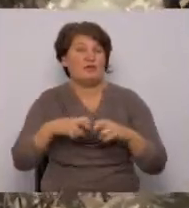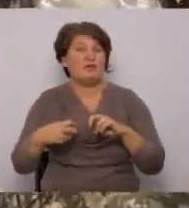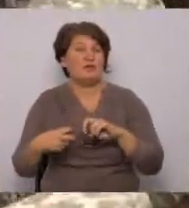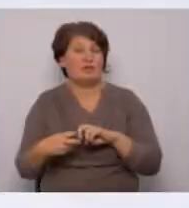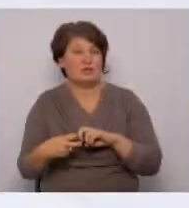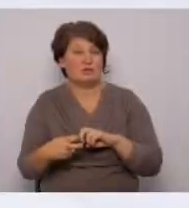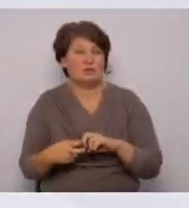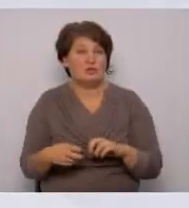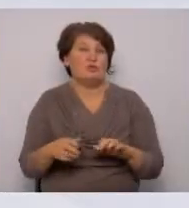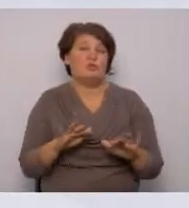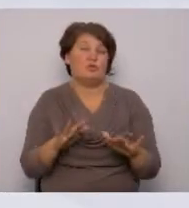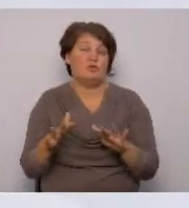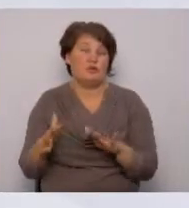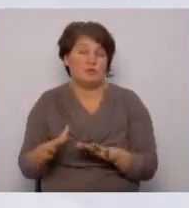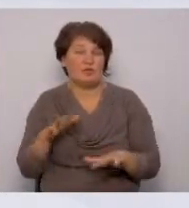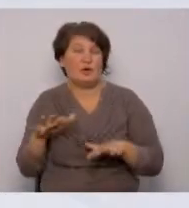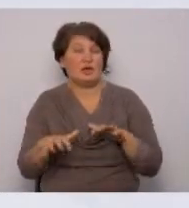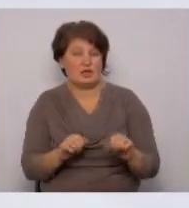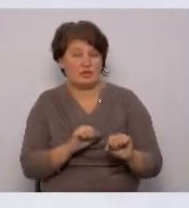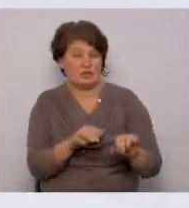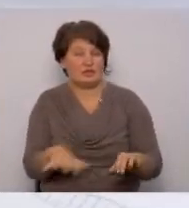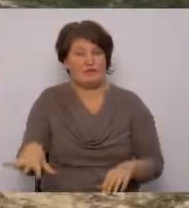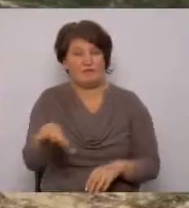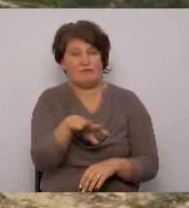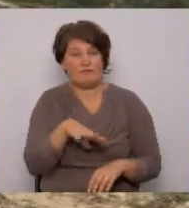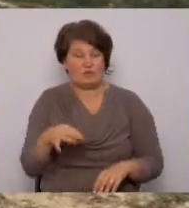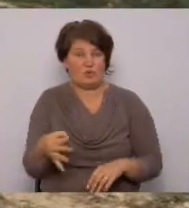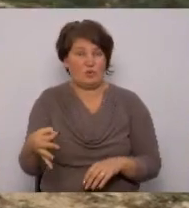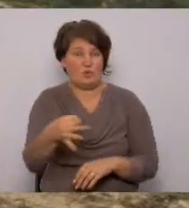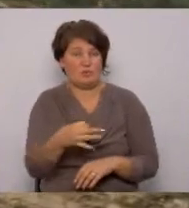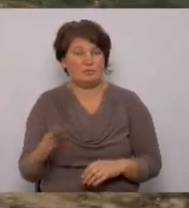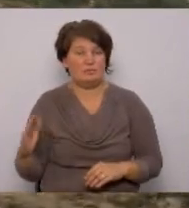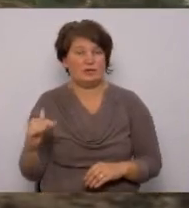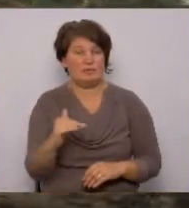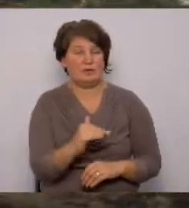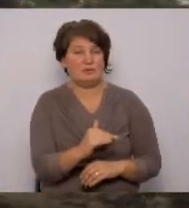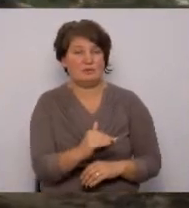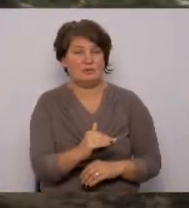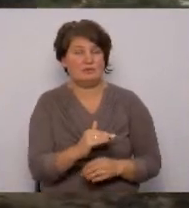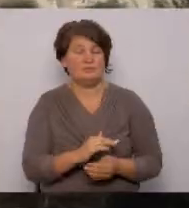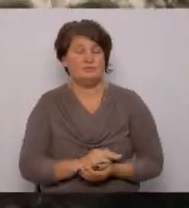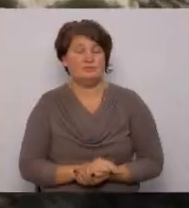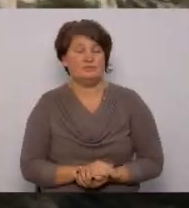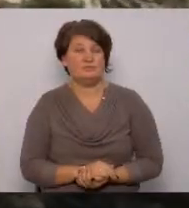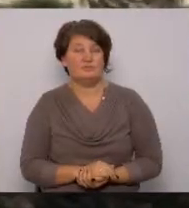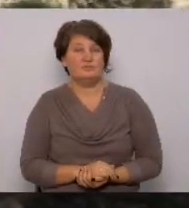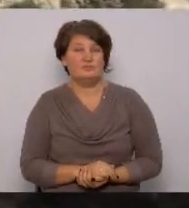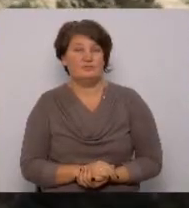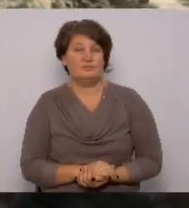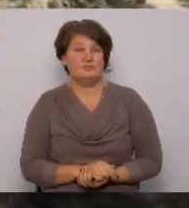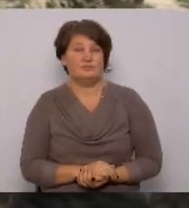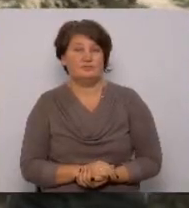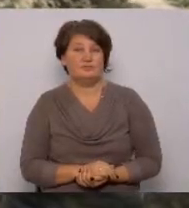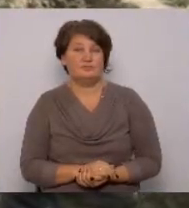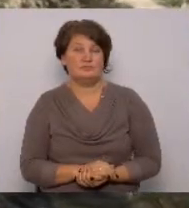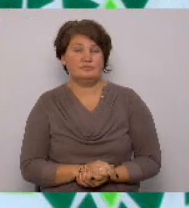щоб у випадку військової агресії захищати усі стратегічні об'єкти на Прикарпатті. Олександр Букатюк, новини на Суспільному,